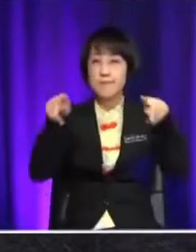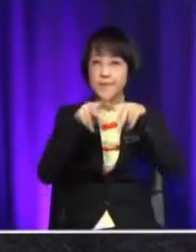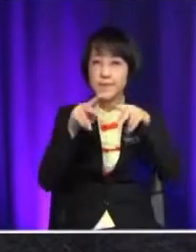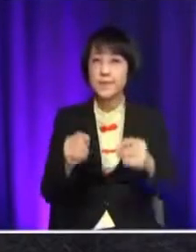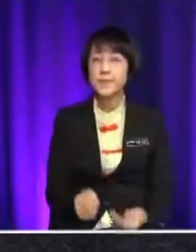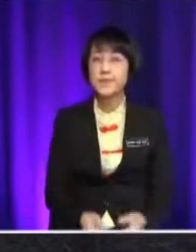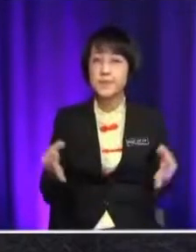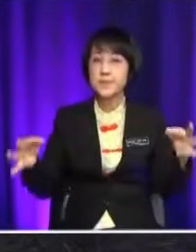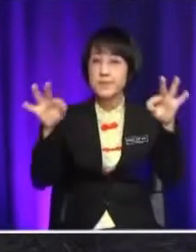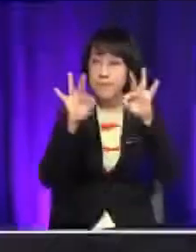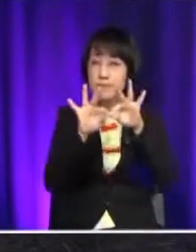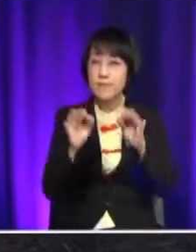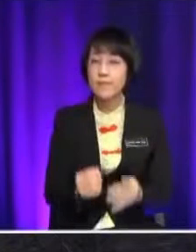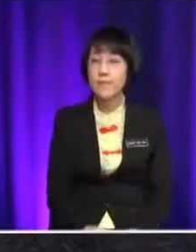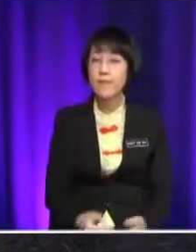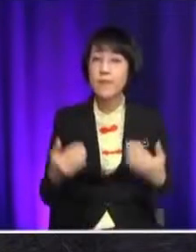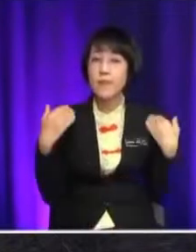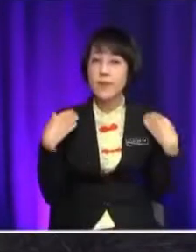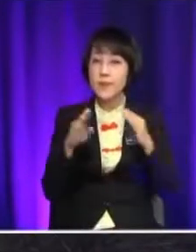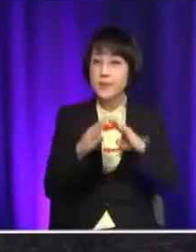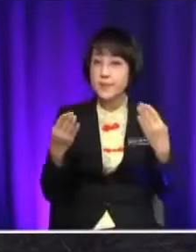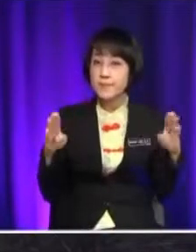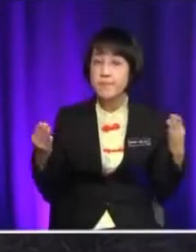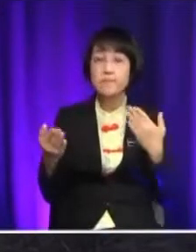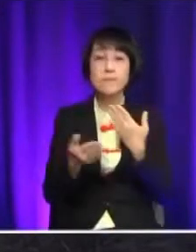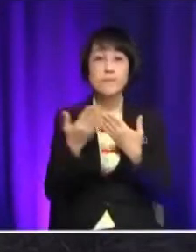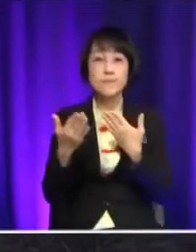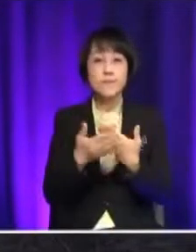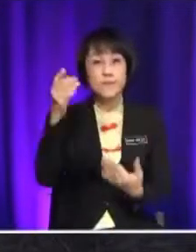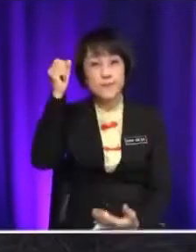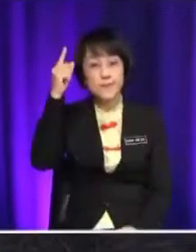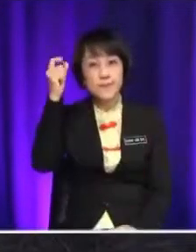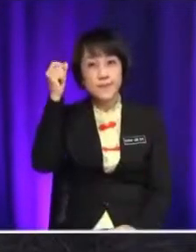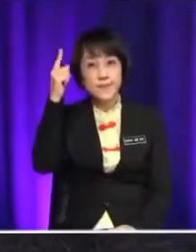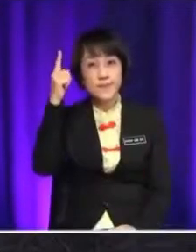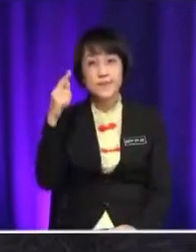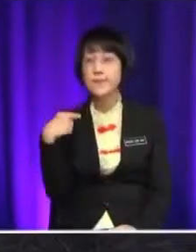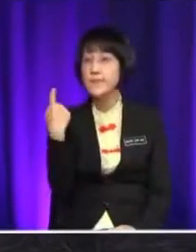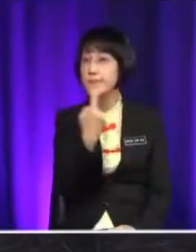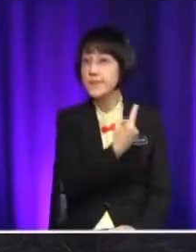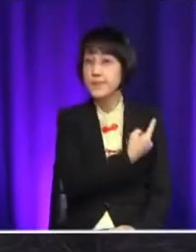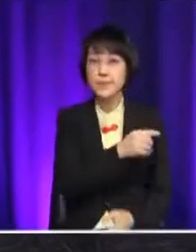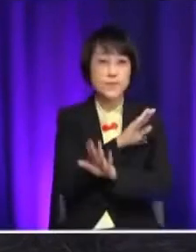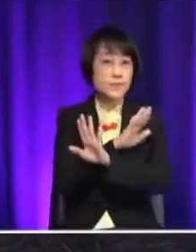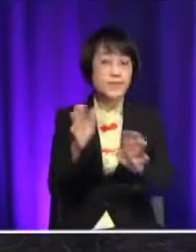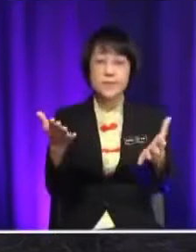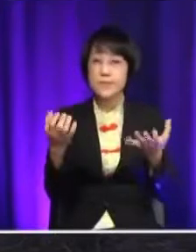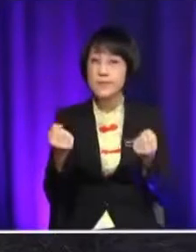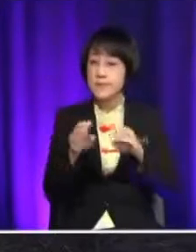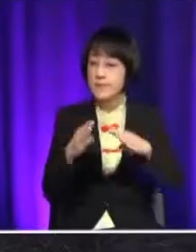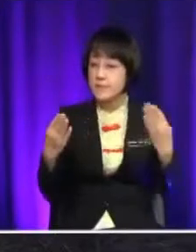melaksanakan syarahan, mesti ada bahasa yang mudah difahami. Kita tak nak bahasa yang sukar untuk